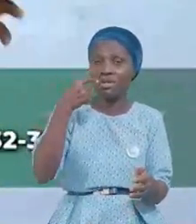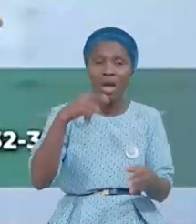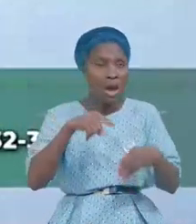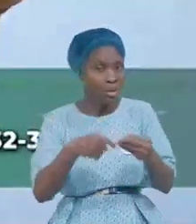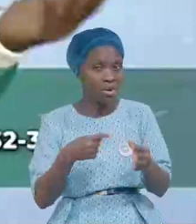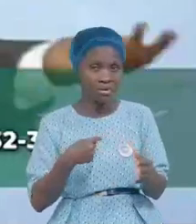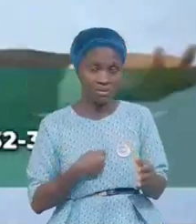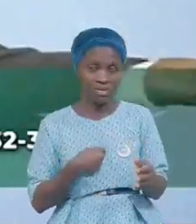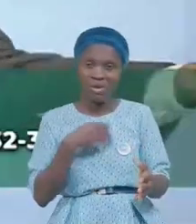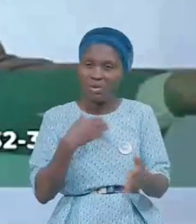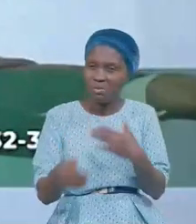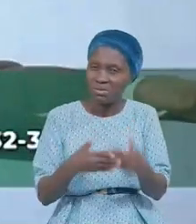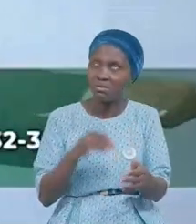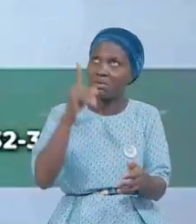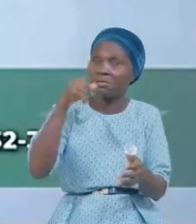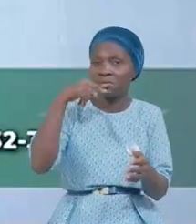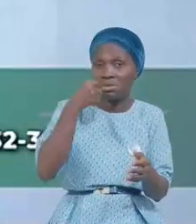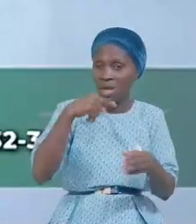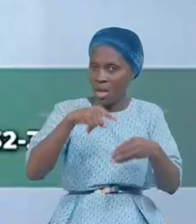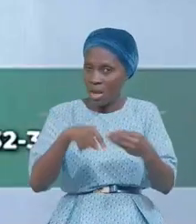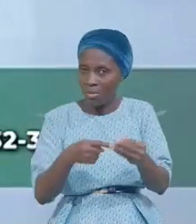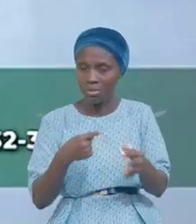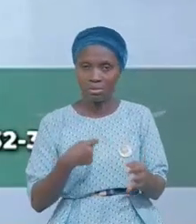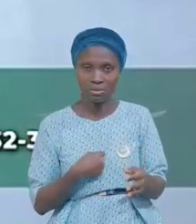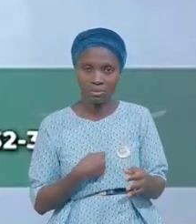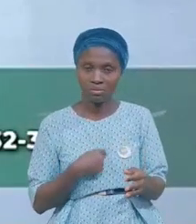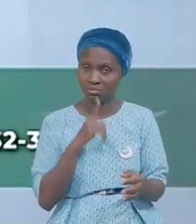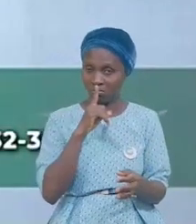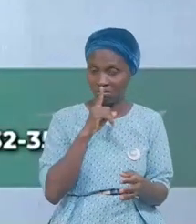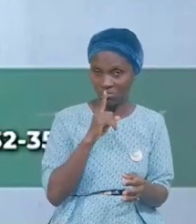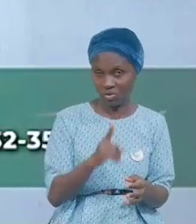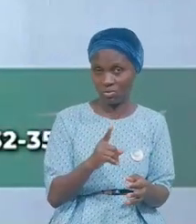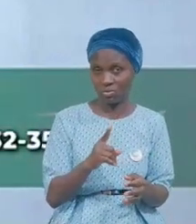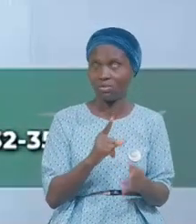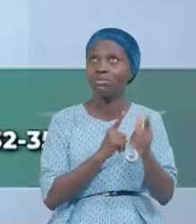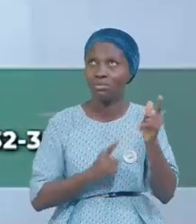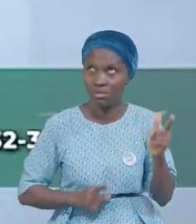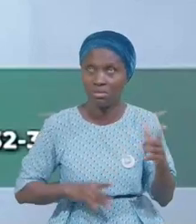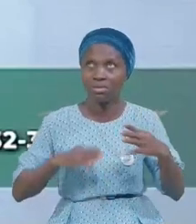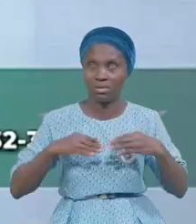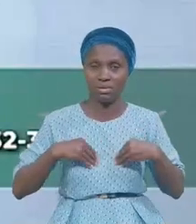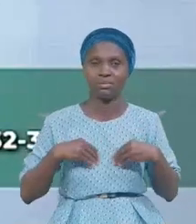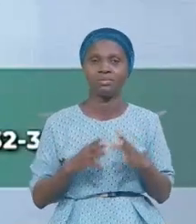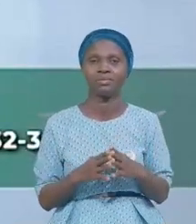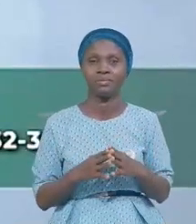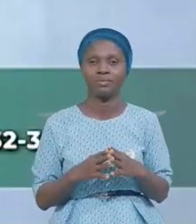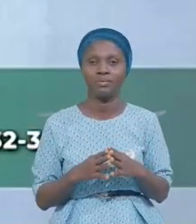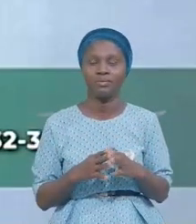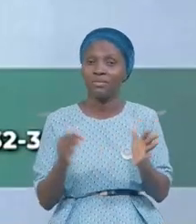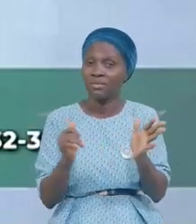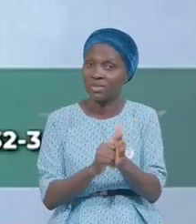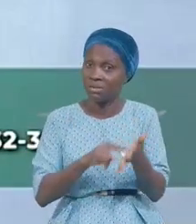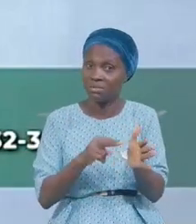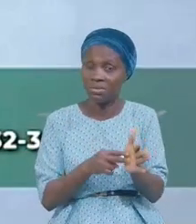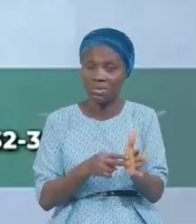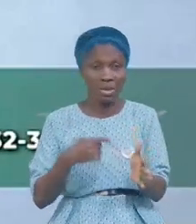sujet, tout ce que tu dis me concernant, c'est la vérité, Seigneur. J'accepte cela. Cela veut dire que je ne